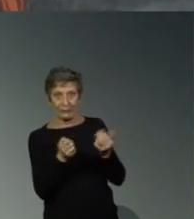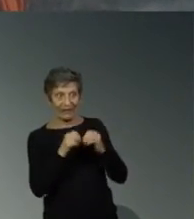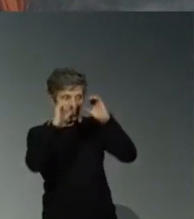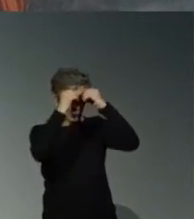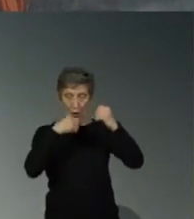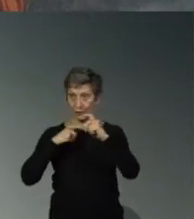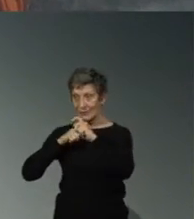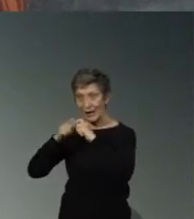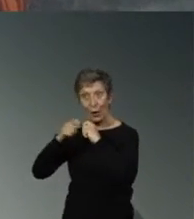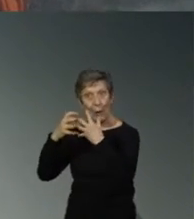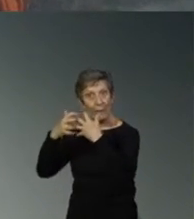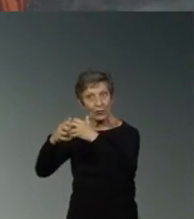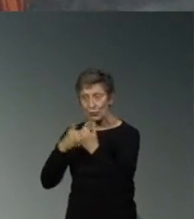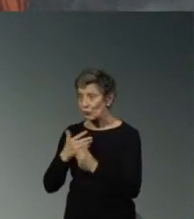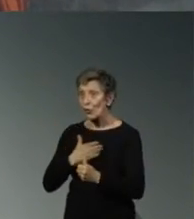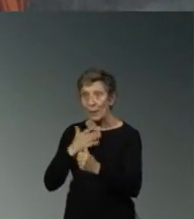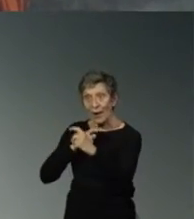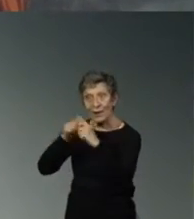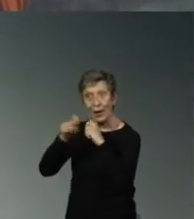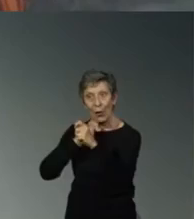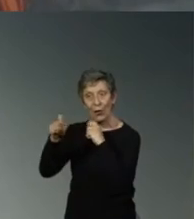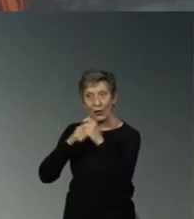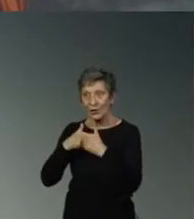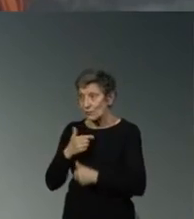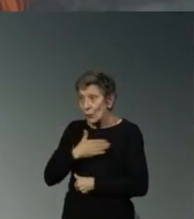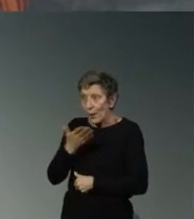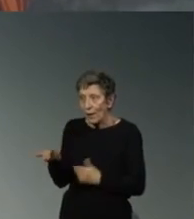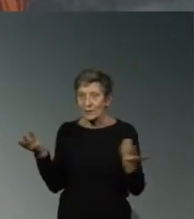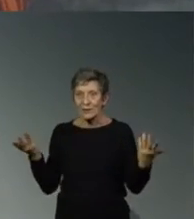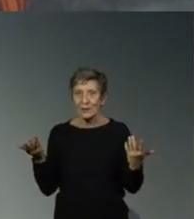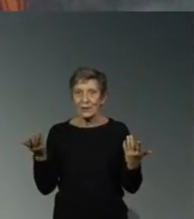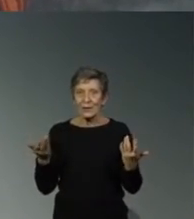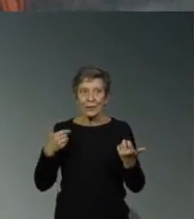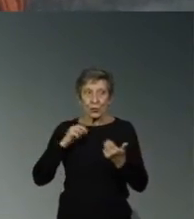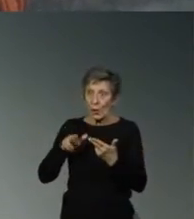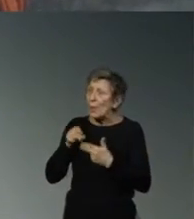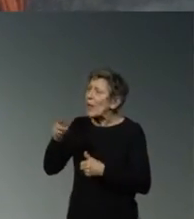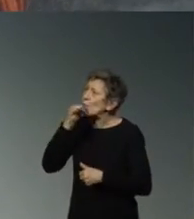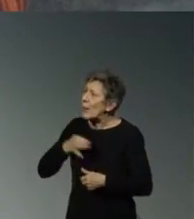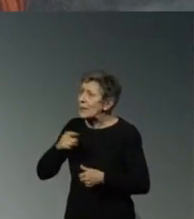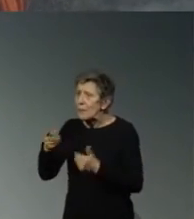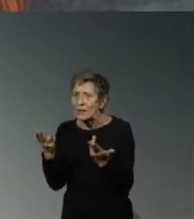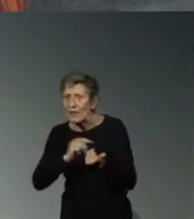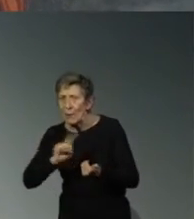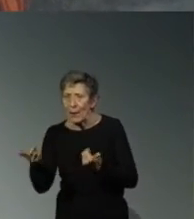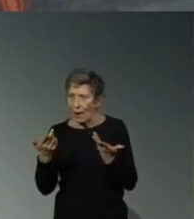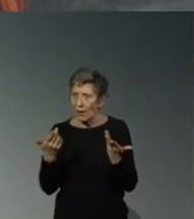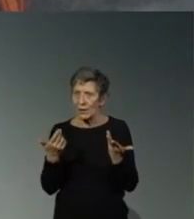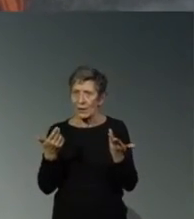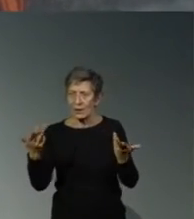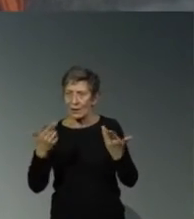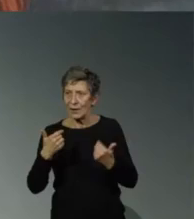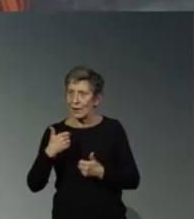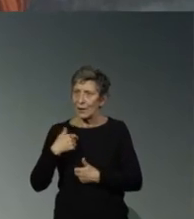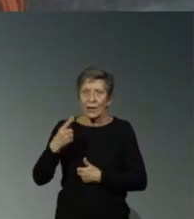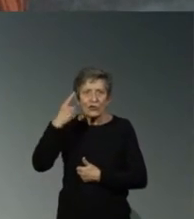machine et que j'aime bien ce dialogue, en fait. Donc je dis, mais là tu m'as dit ça, mais en fait ça va pas. J'ai aussi pensé